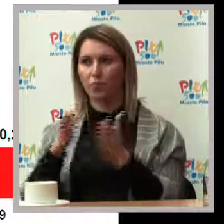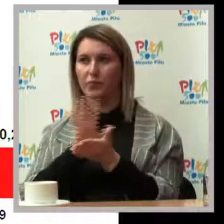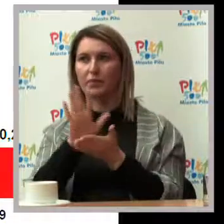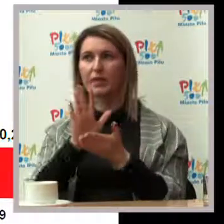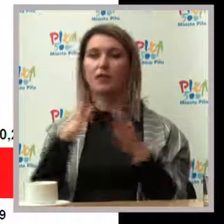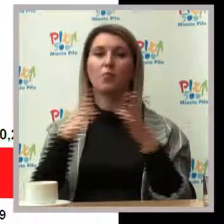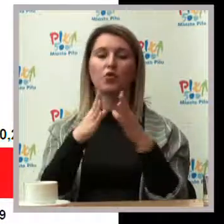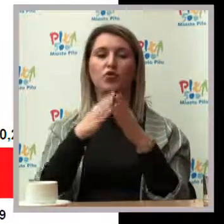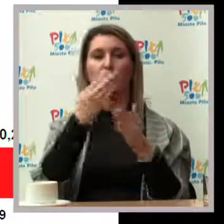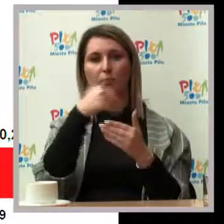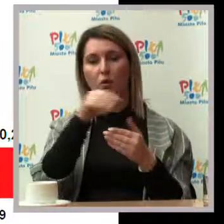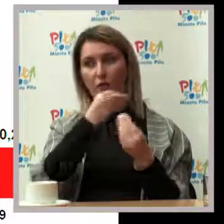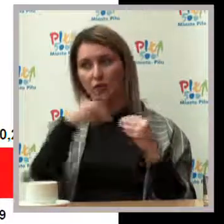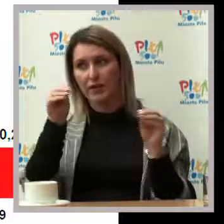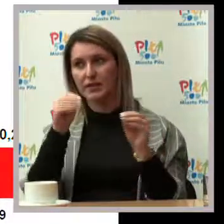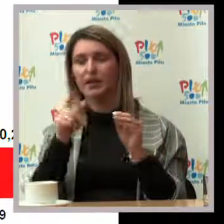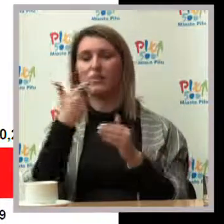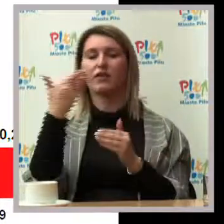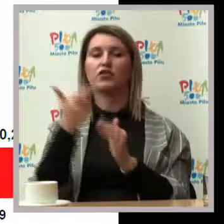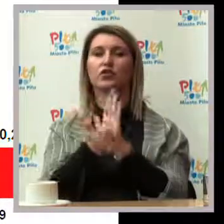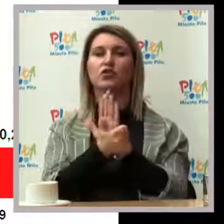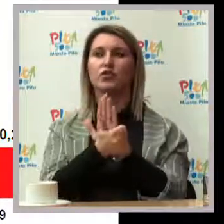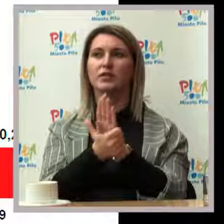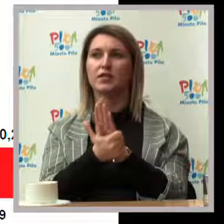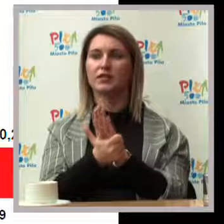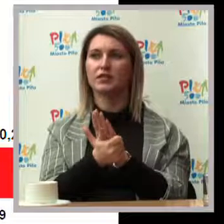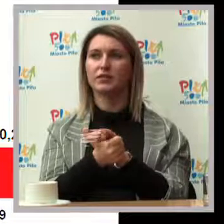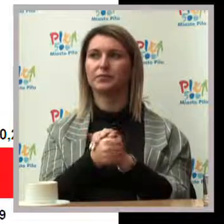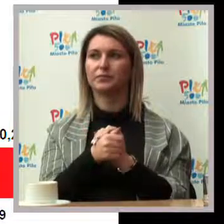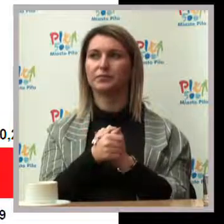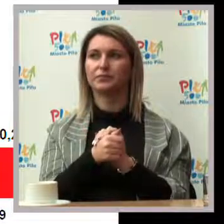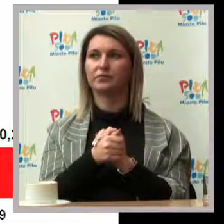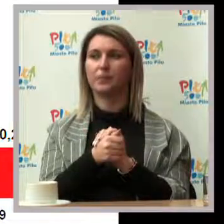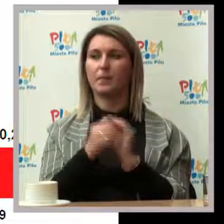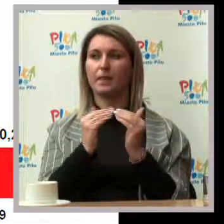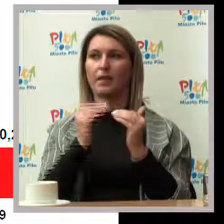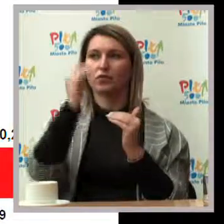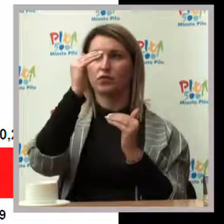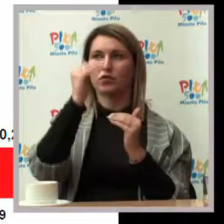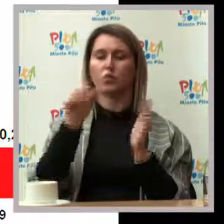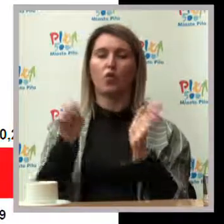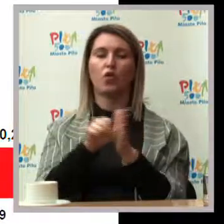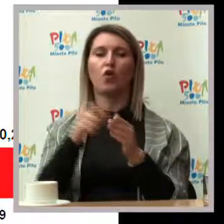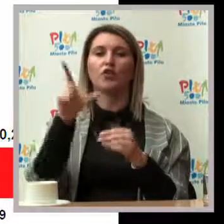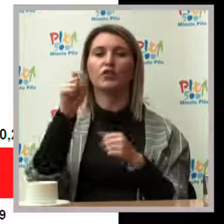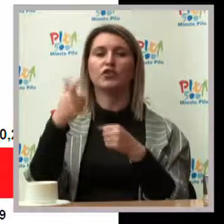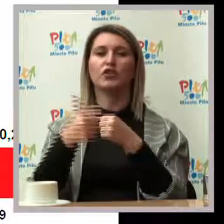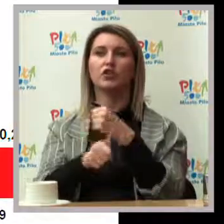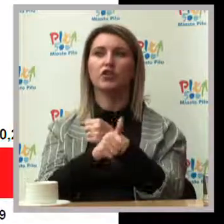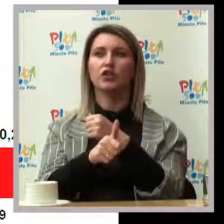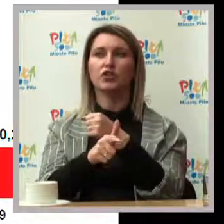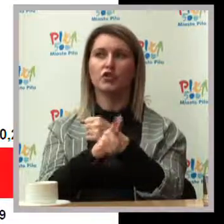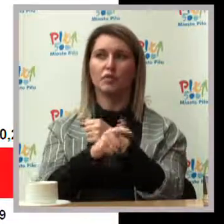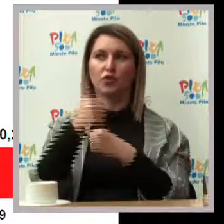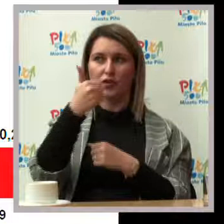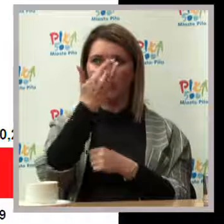10 milionów więcej. W 2016 budżet dochodów bieżących wzrósł do poziomu